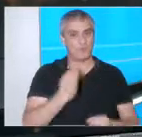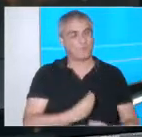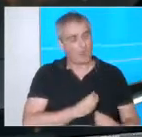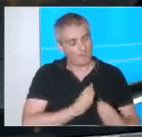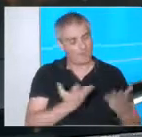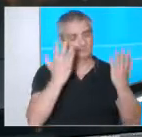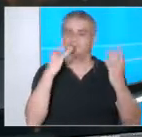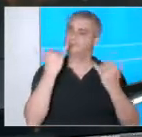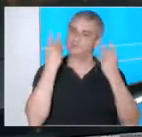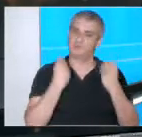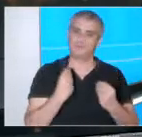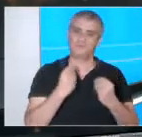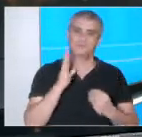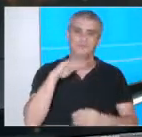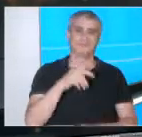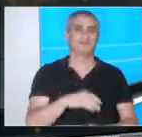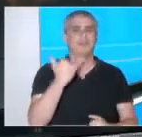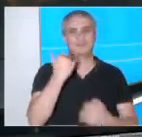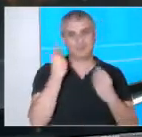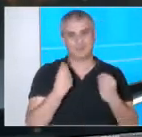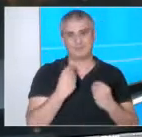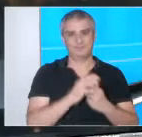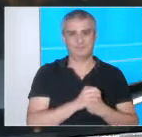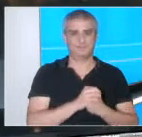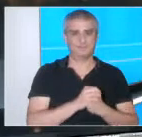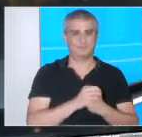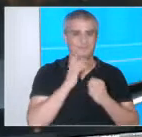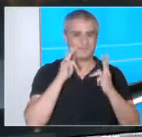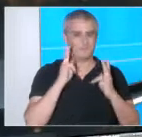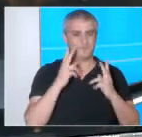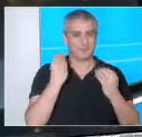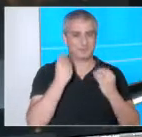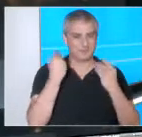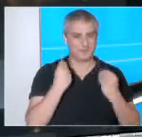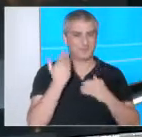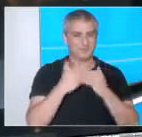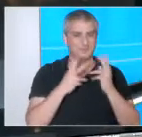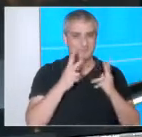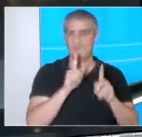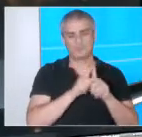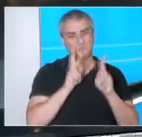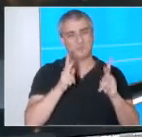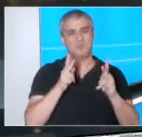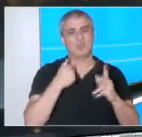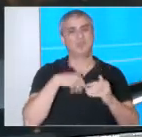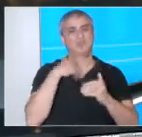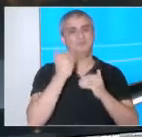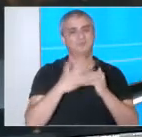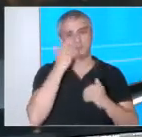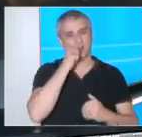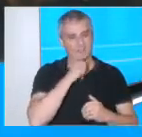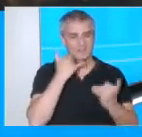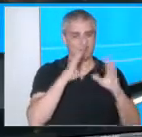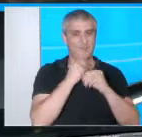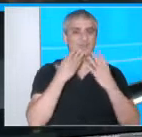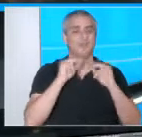חסדים, כולם. תמיד טוב שתי לסיים. שתי וגם לגמלי חשקה. תמיד טוב לסיים. בכוח נותנך, גם אם אתה לא רוצה. תמיד טוב לסיים בהומור, אין כמו הומור. אנחנו מסיים את שחור לבן